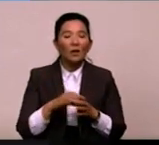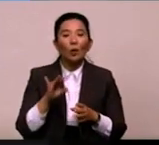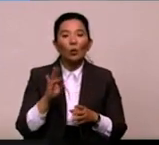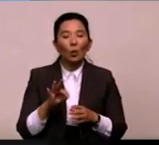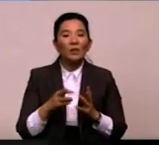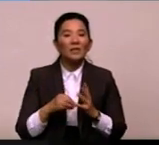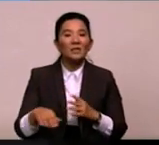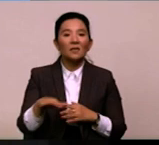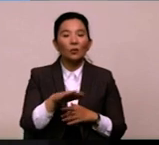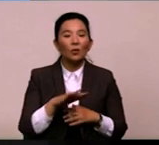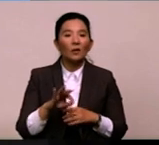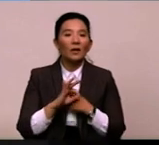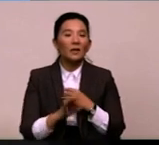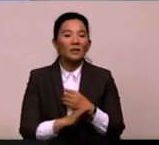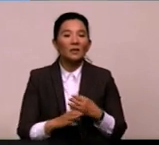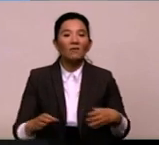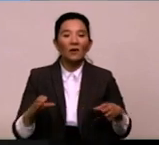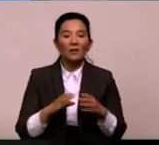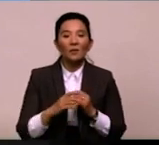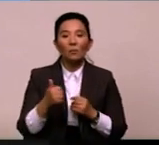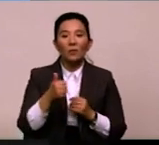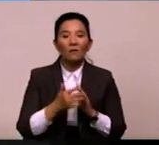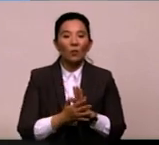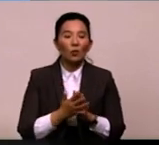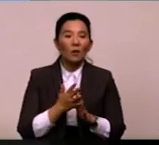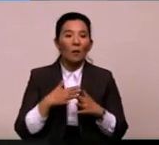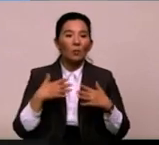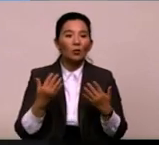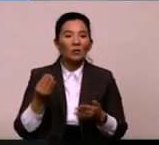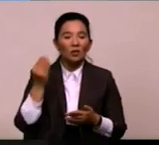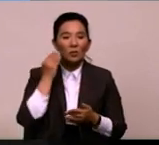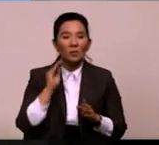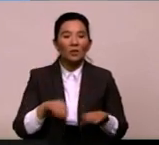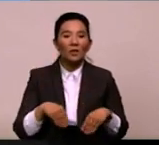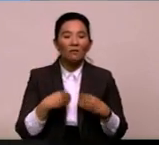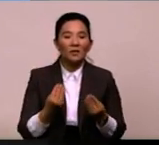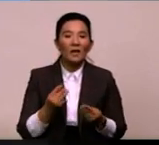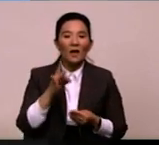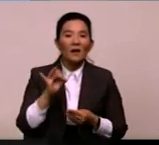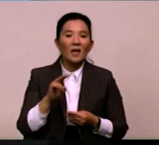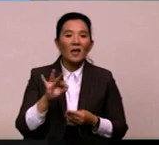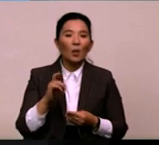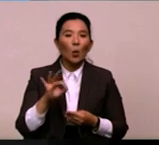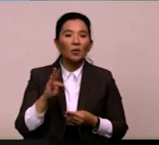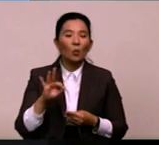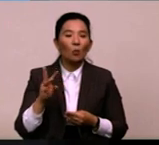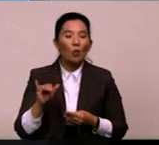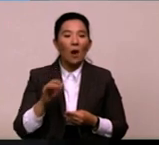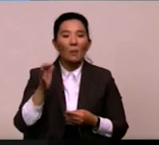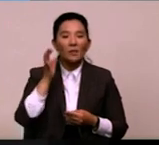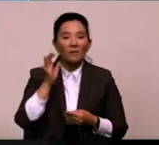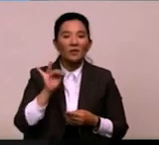на территории Коканского ханства в первую очередь большое значение придавалось религиозному образованию, а также